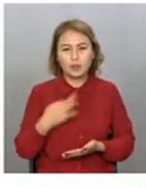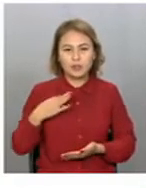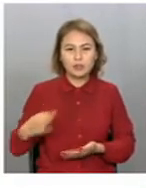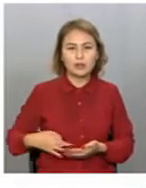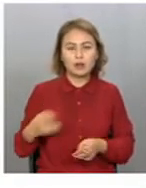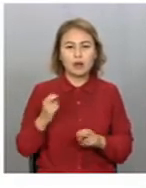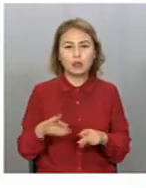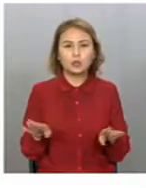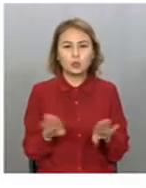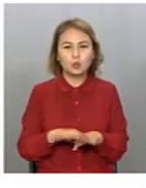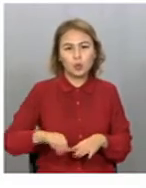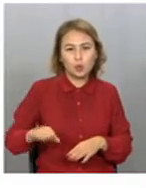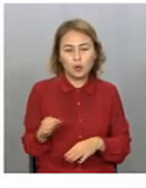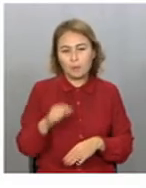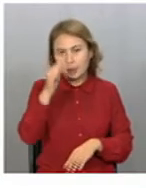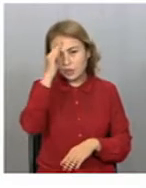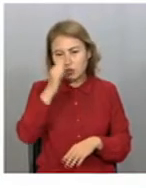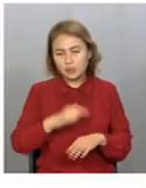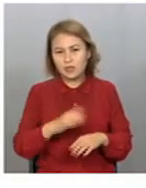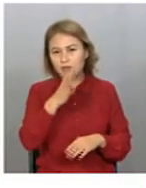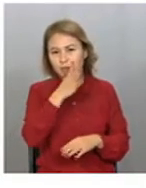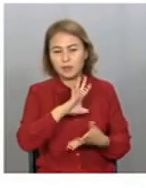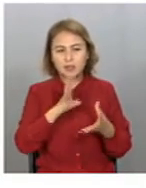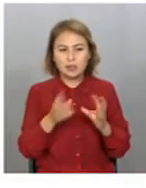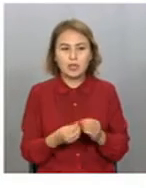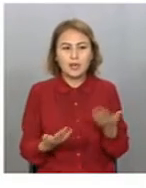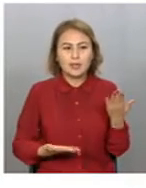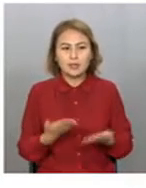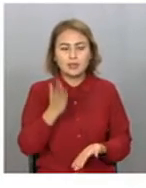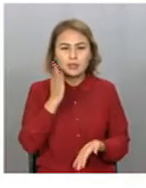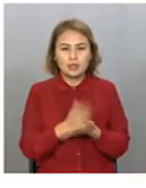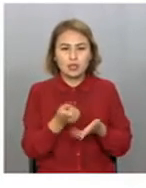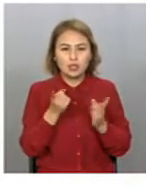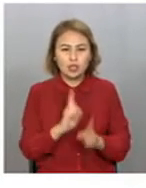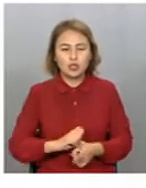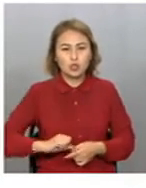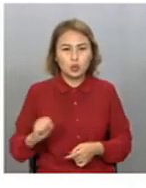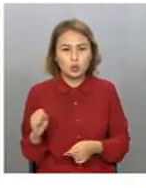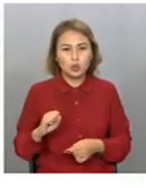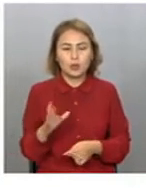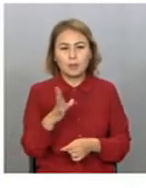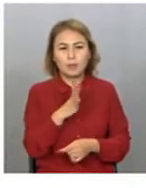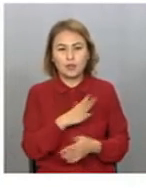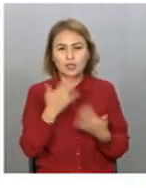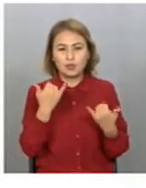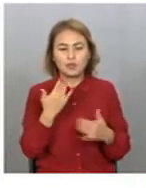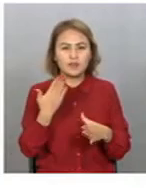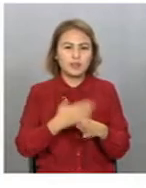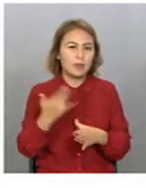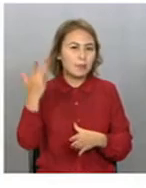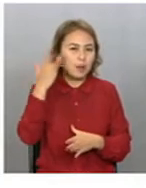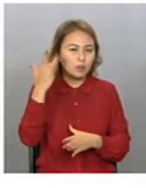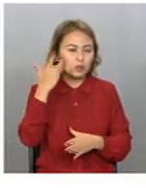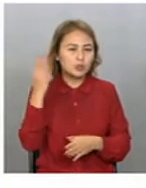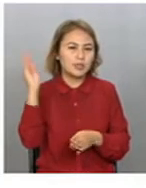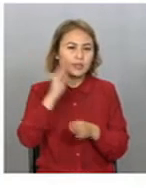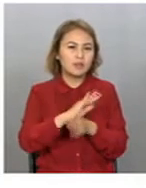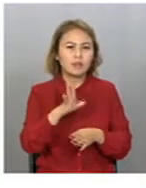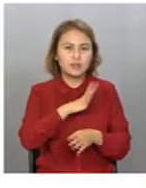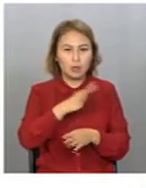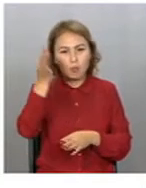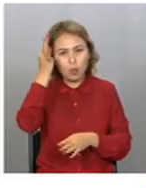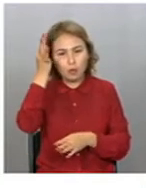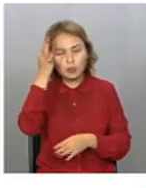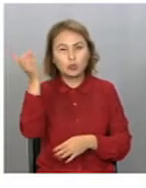как друг познается в беде. Если есть настоящий друг, он всегда тебе поможет. Но следует